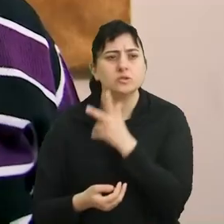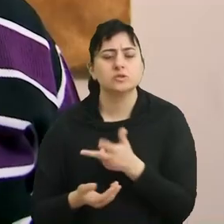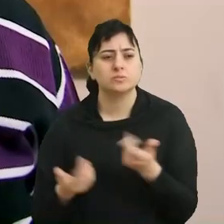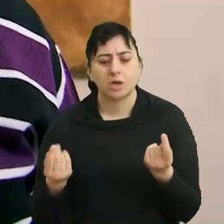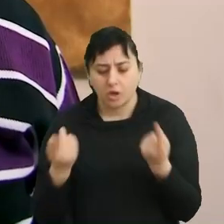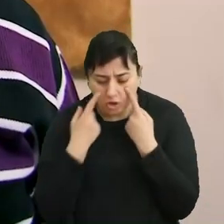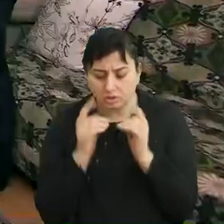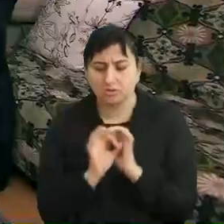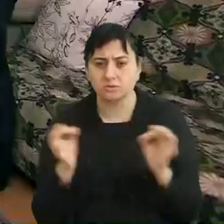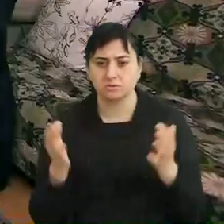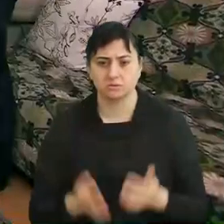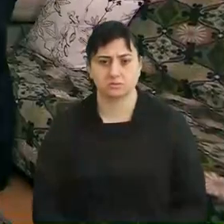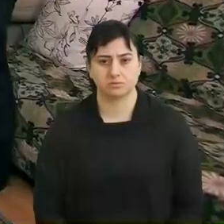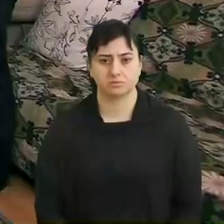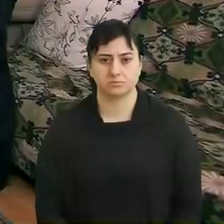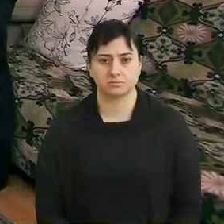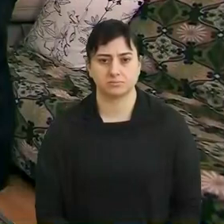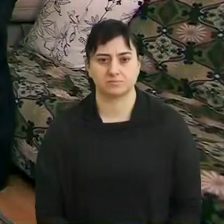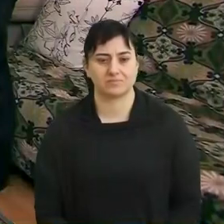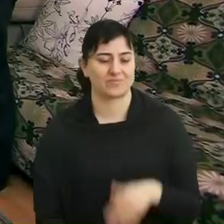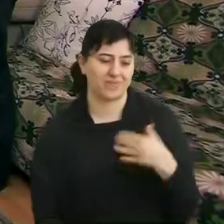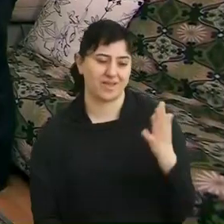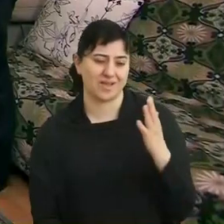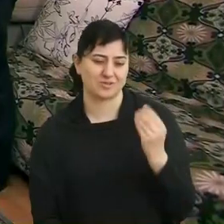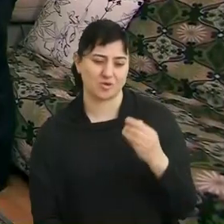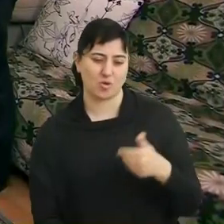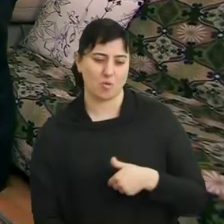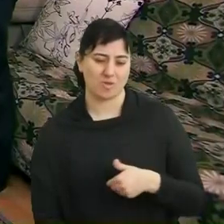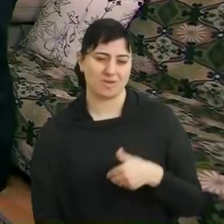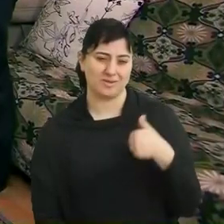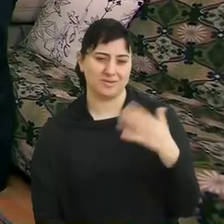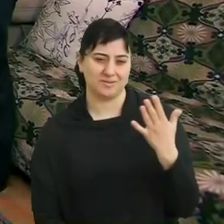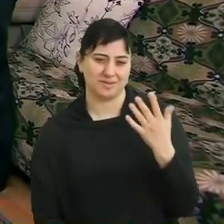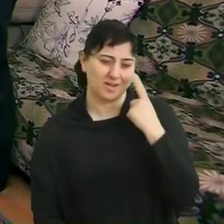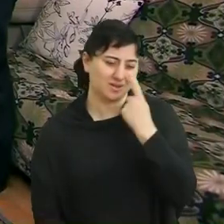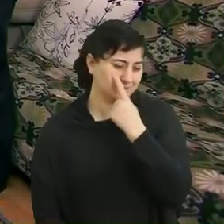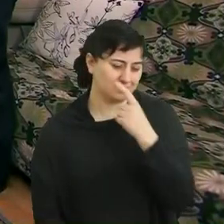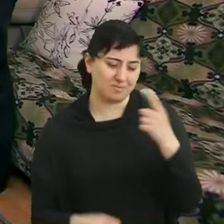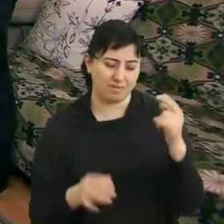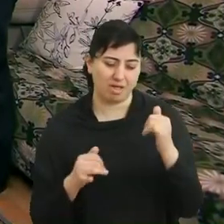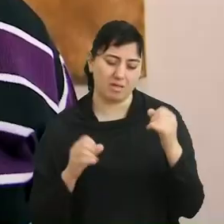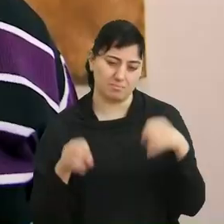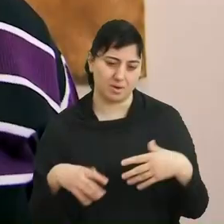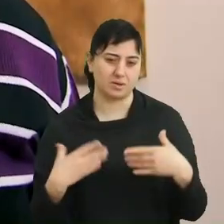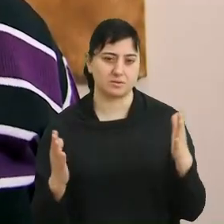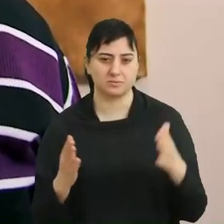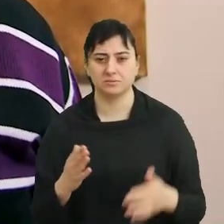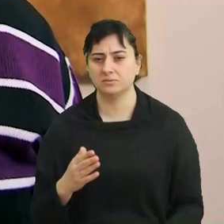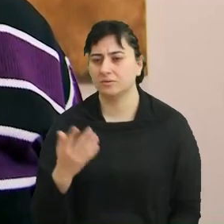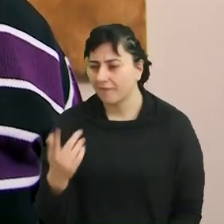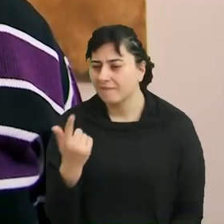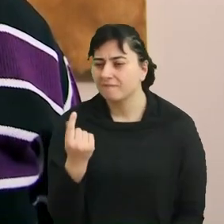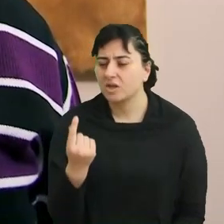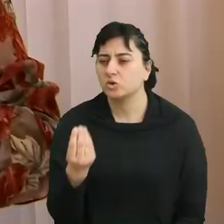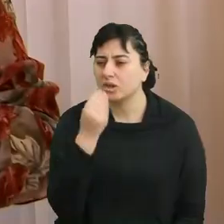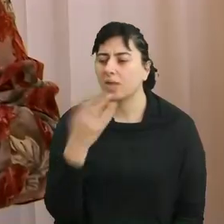papeli yan yana görmedim be. Çok komiksin ya. Beni yeme bari enişte, bırak bu ayakları ya. Lan fasulye